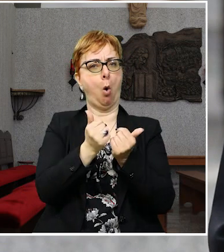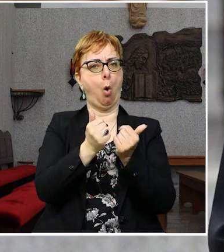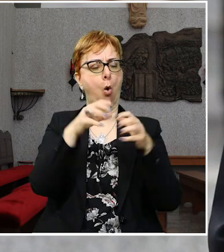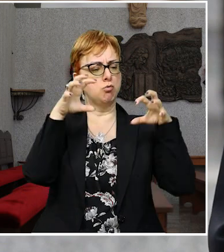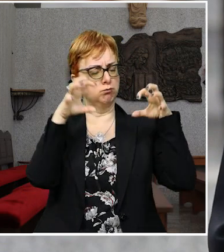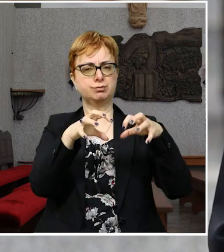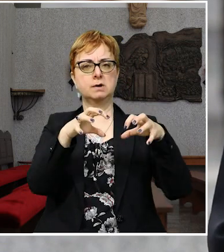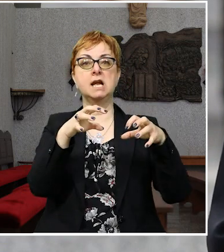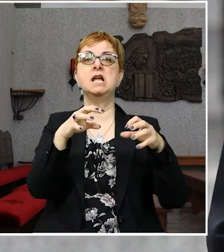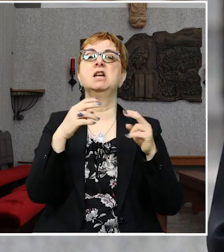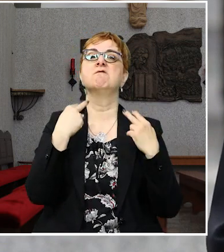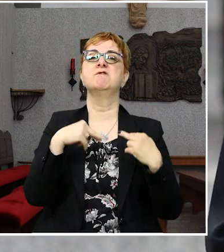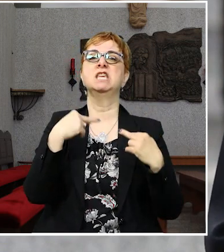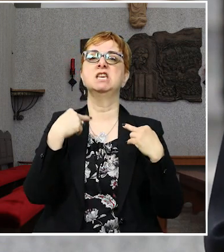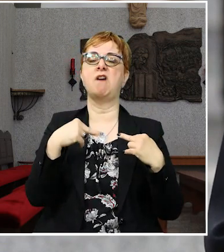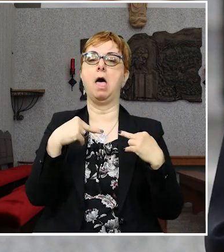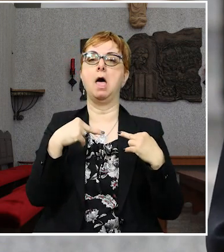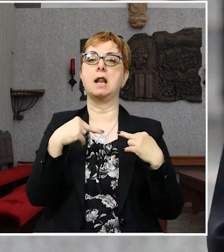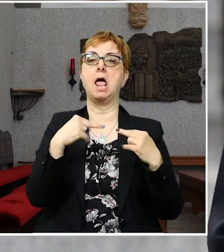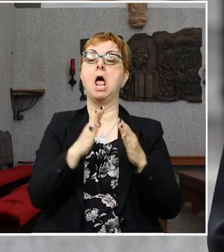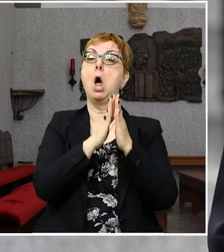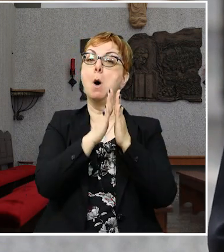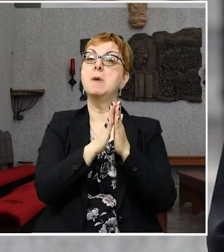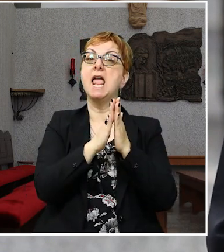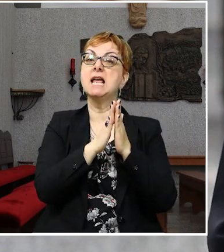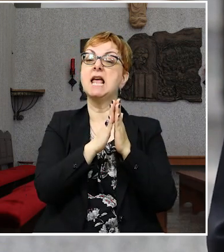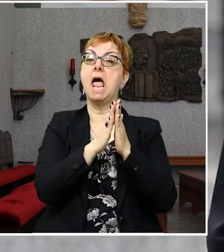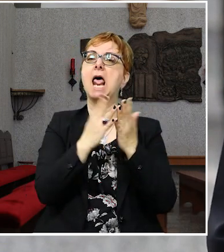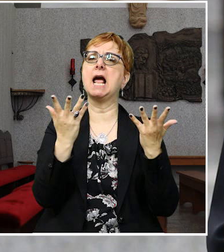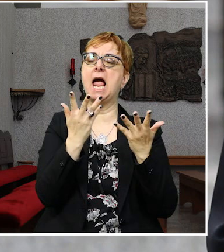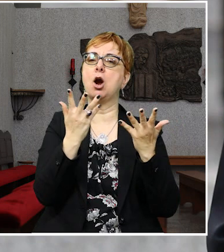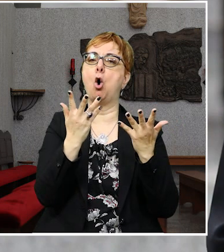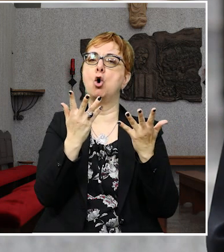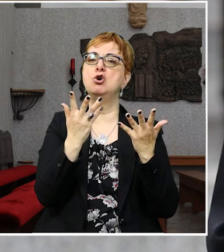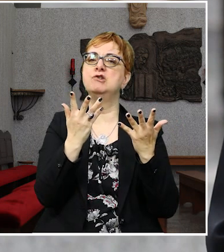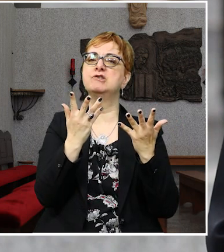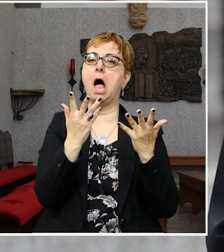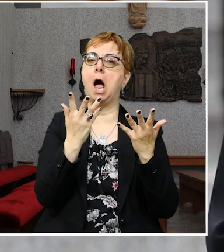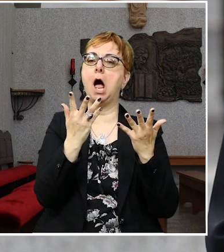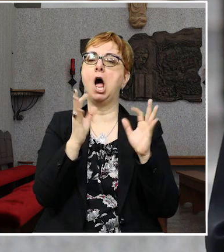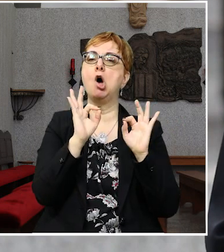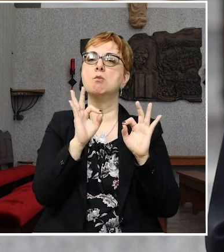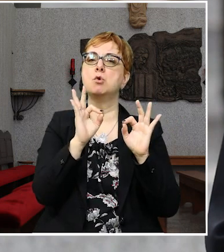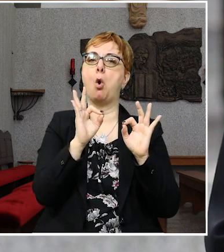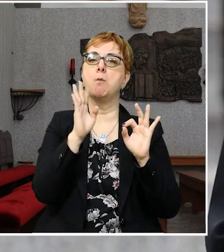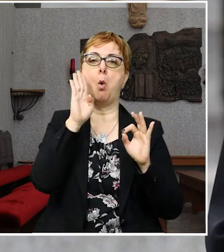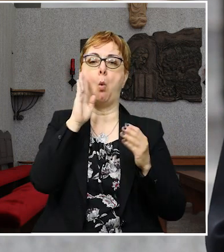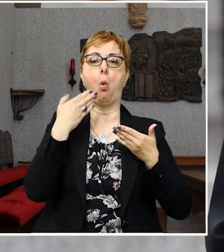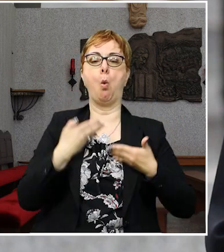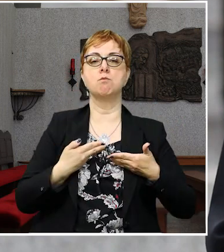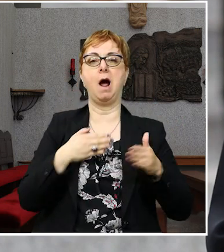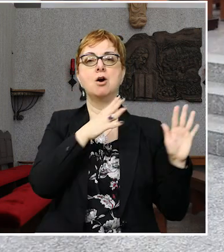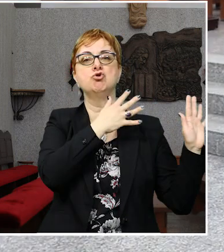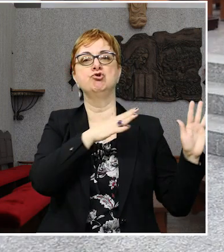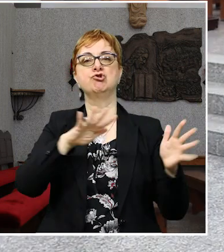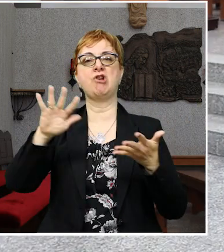La preghiera, e questo ci insegnano i Salmi, è la salvezza dell'essere